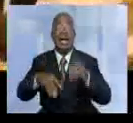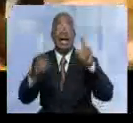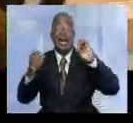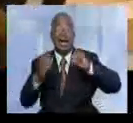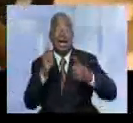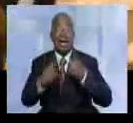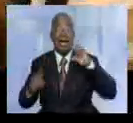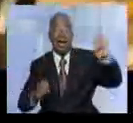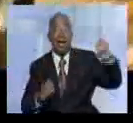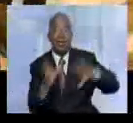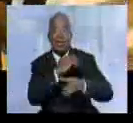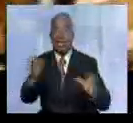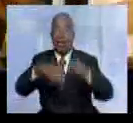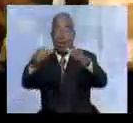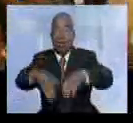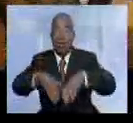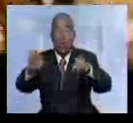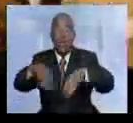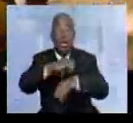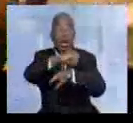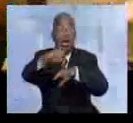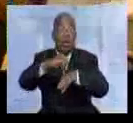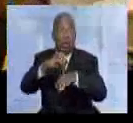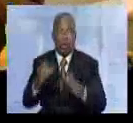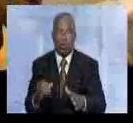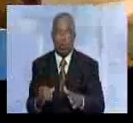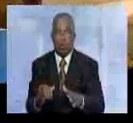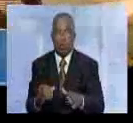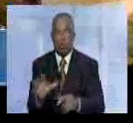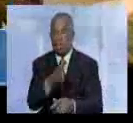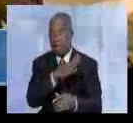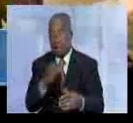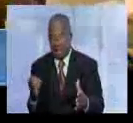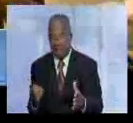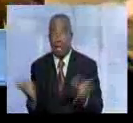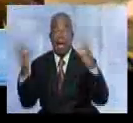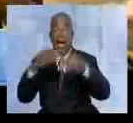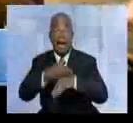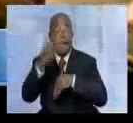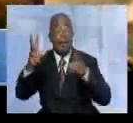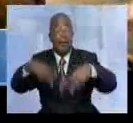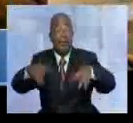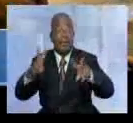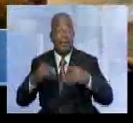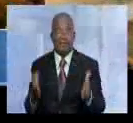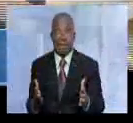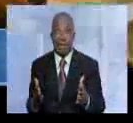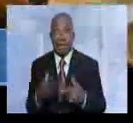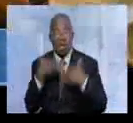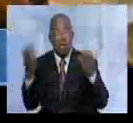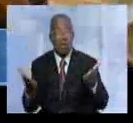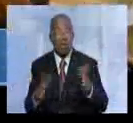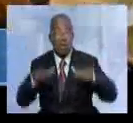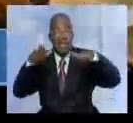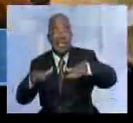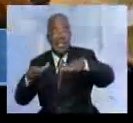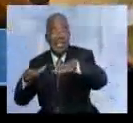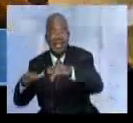une manière de montrer aux Ivoiriens qu'il faut venir en Côte d'Ivoire, il faut investir en Côte d'Ivoire, c'est notre pays.